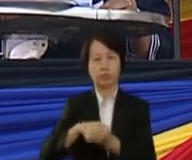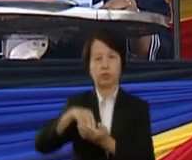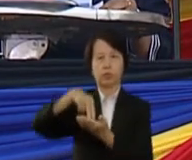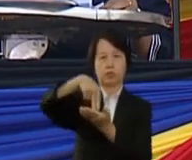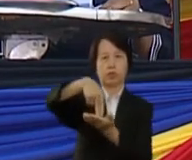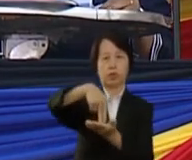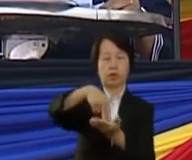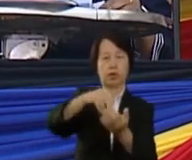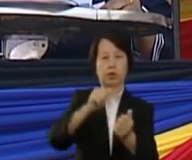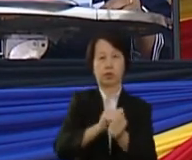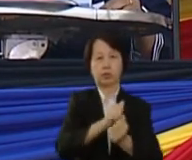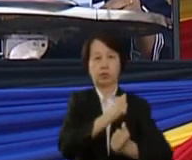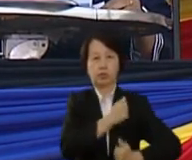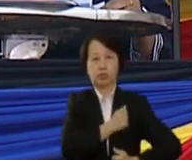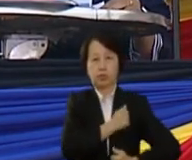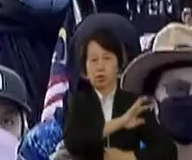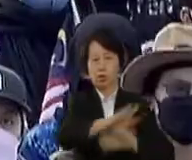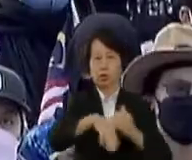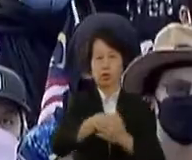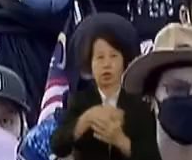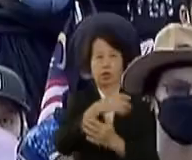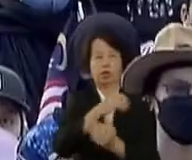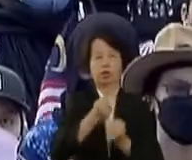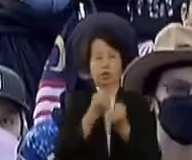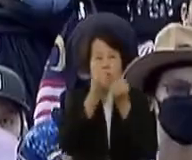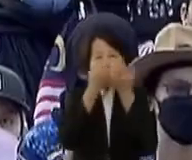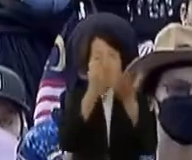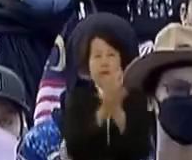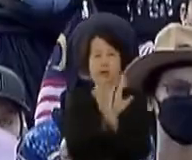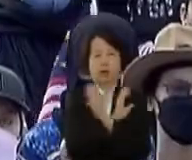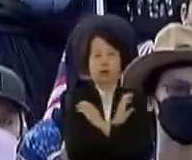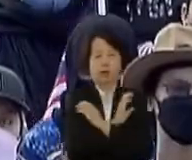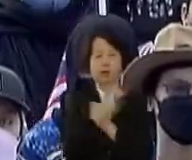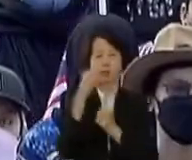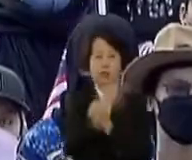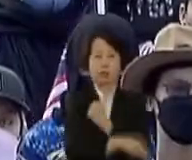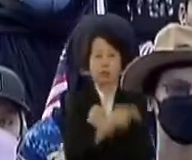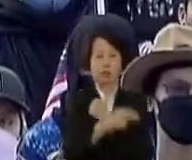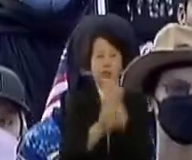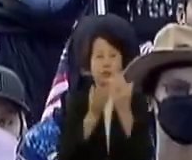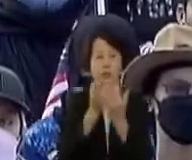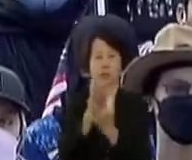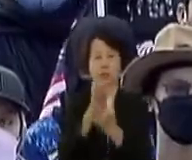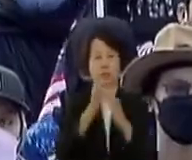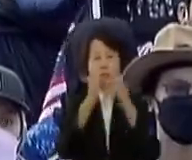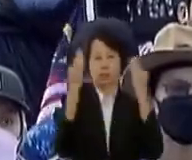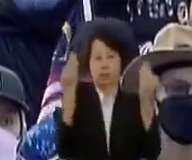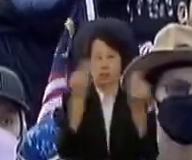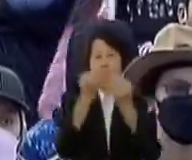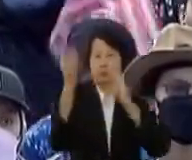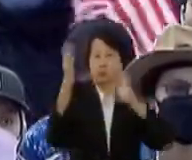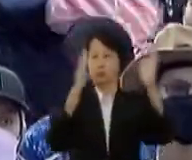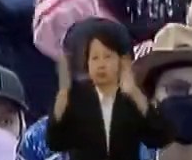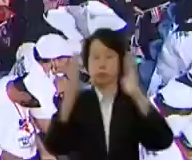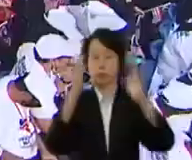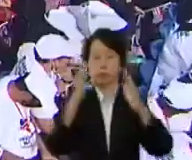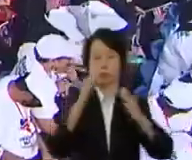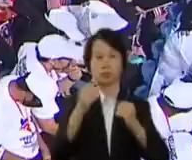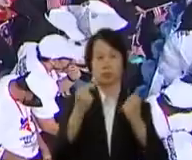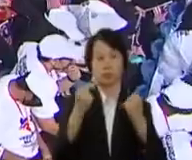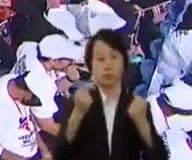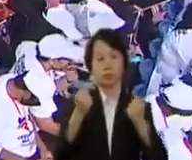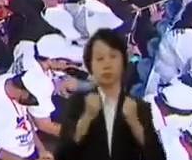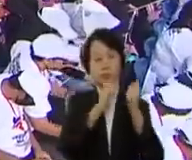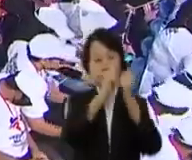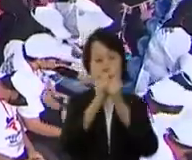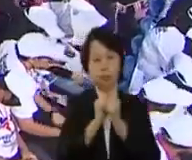bersama Pertiwi tercinta. Zahirlah cinta negara melalui keluarga Malaysia, teguh